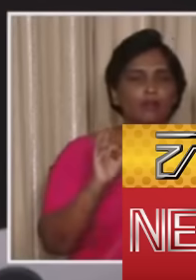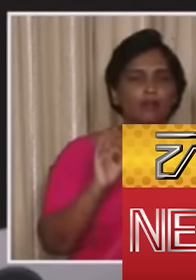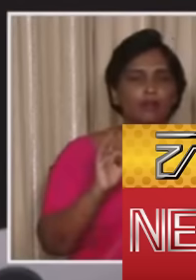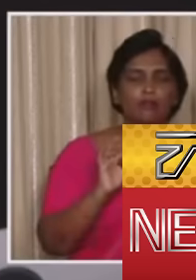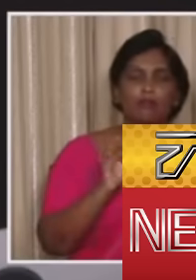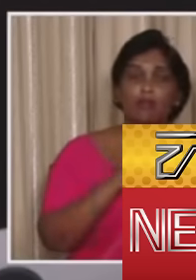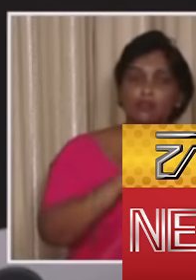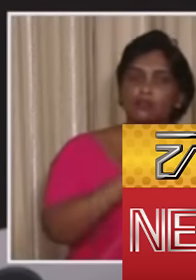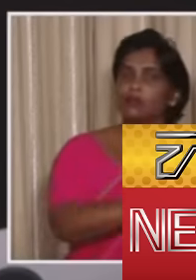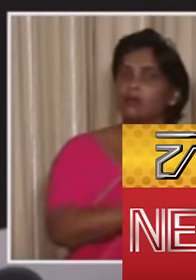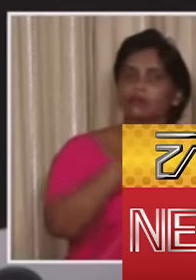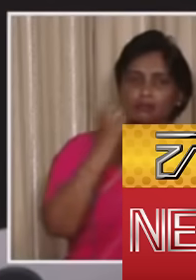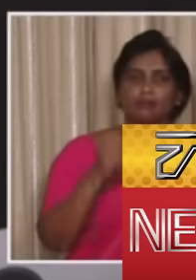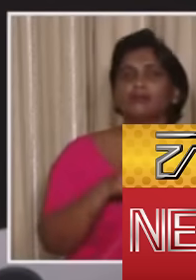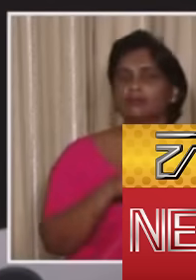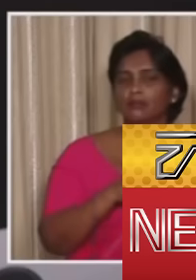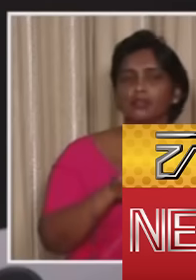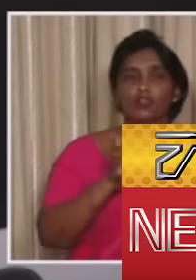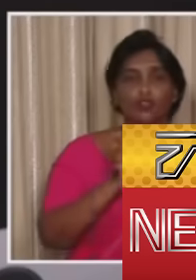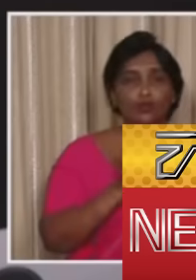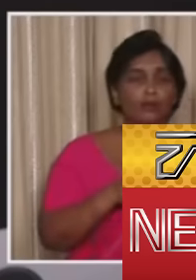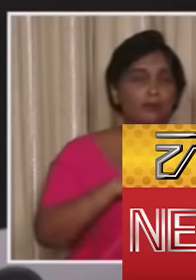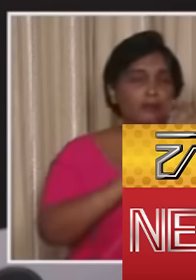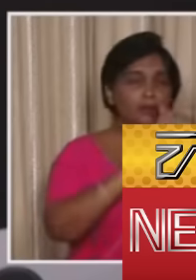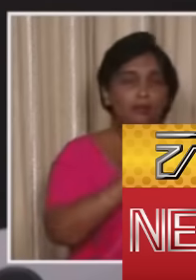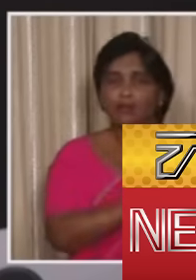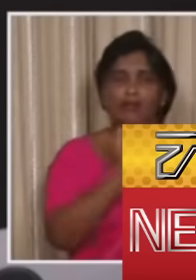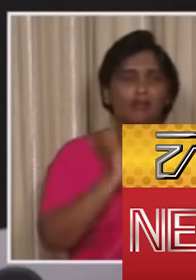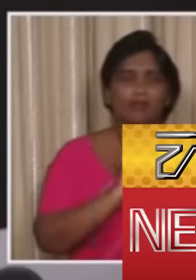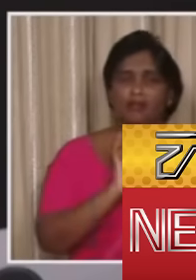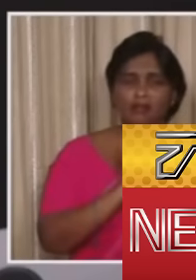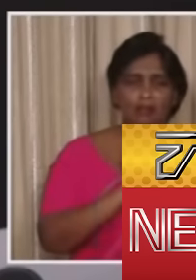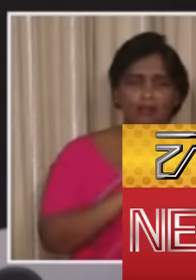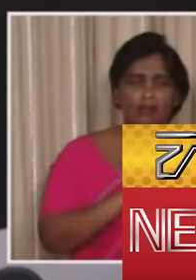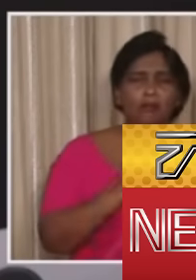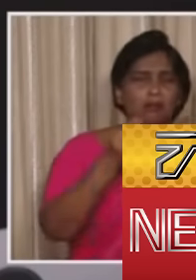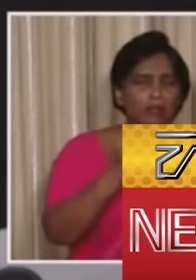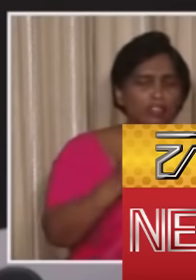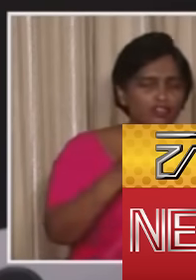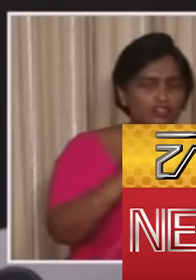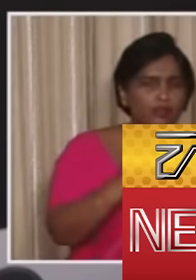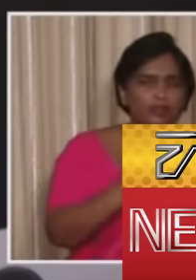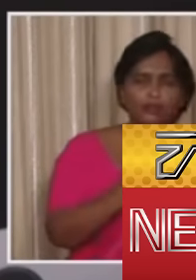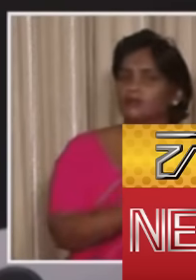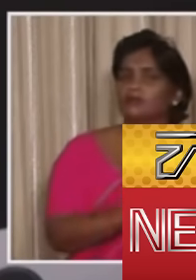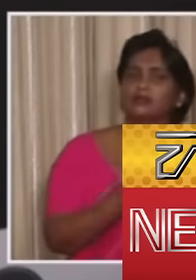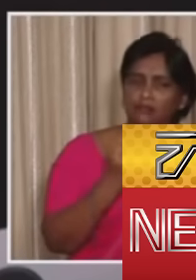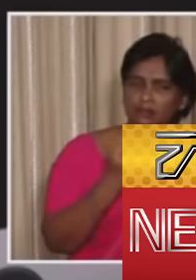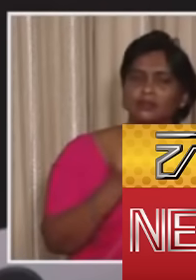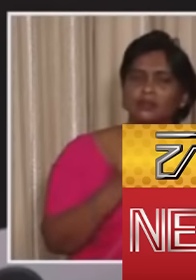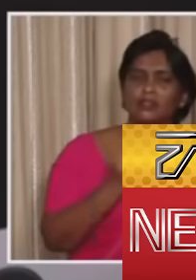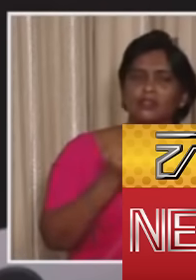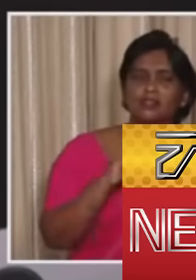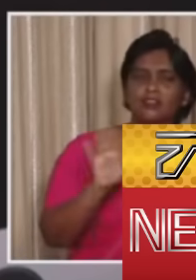ගලවගෙන යන්න පුළුවන්. මේකට මේ යන්ත්‍ර සූත්‍ර ගලවගෙන යන්න ගොඩනැගිලි ගලවගෙන යන්න නේ. පොඩි මුදුකාංග පද්ධතියක් තියෙනවා. ඒක මෙවන කාර්ය මණ්ඩලයක්